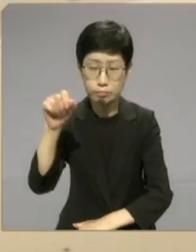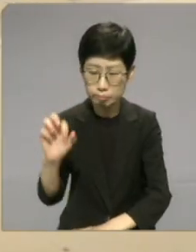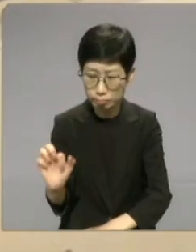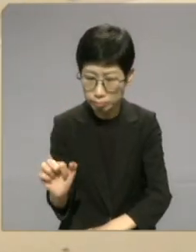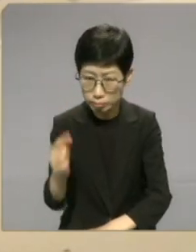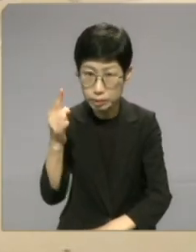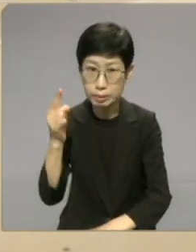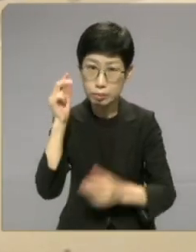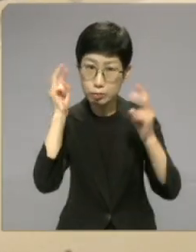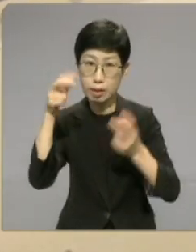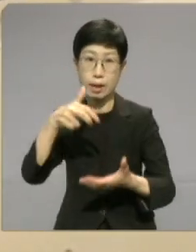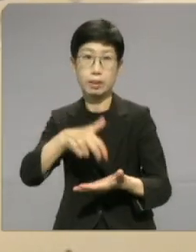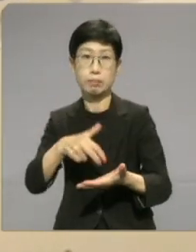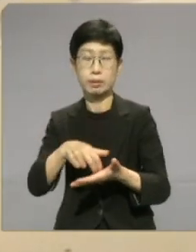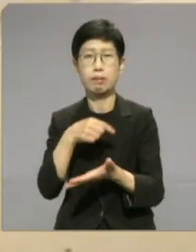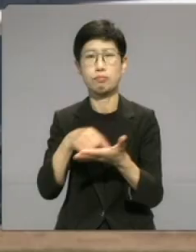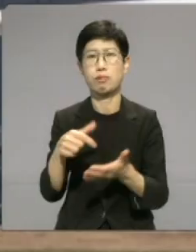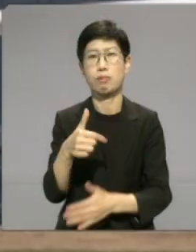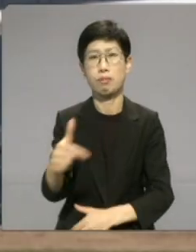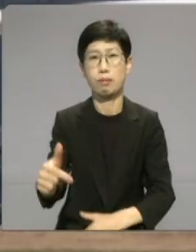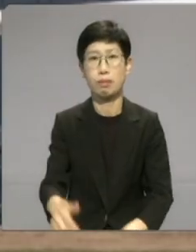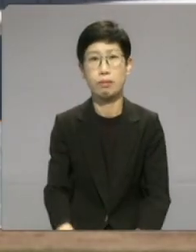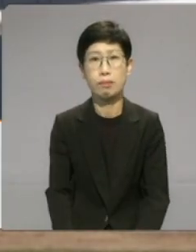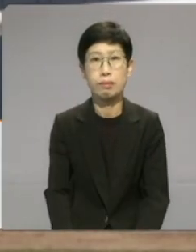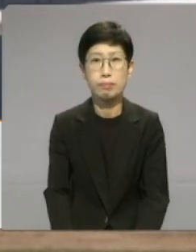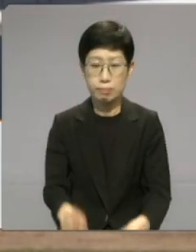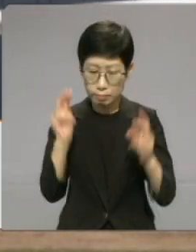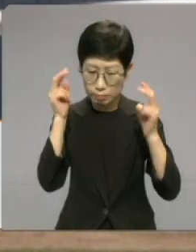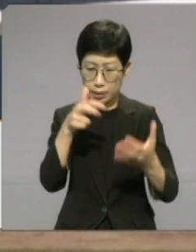적지않은 타격을 입히게 됩니다